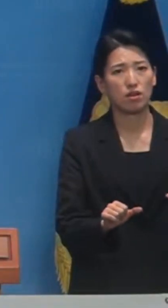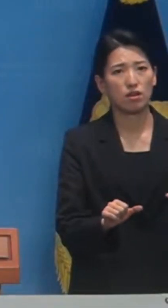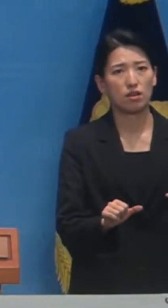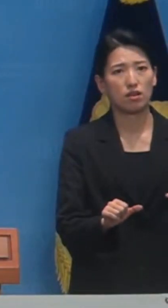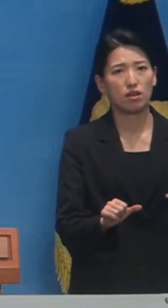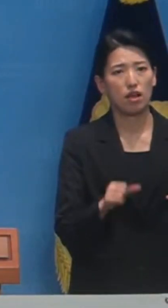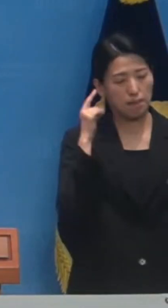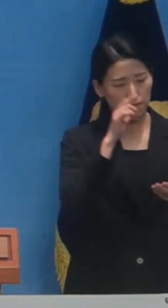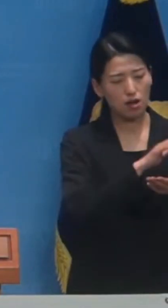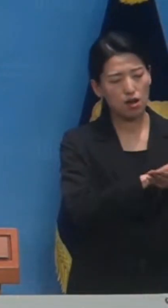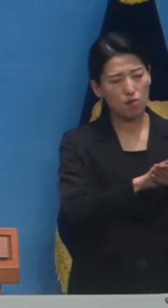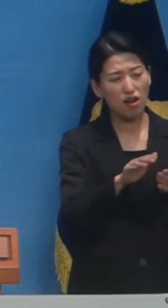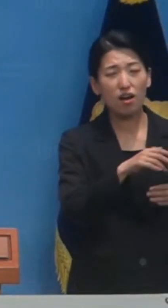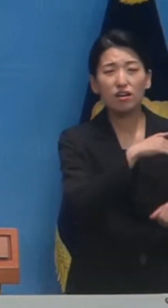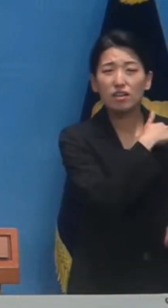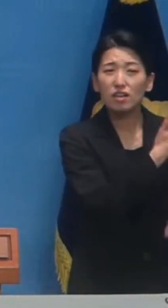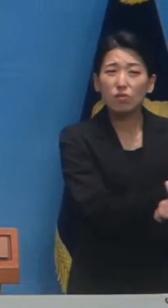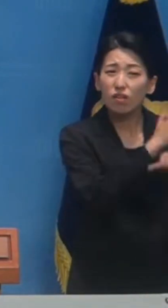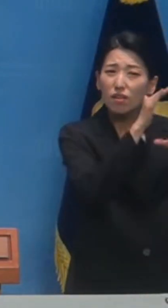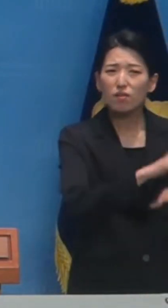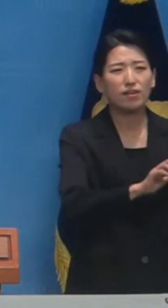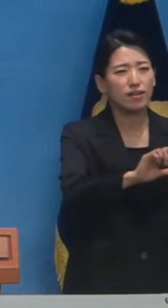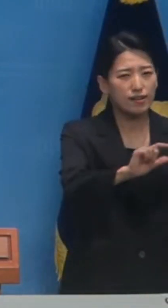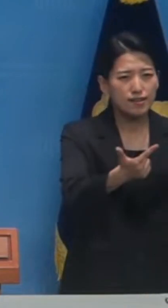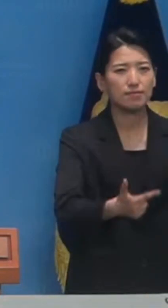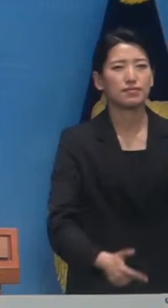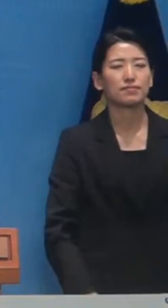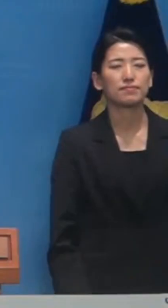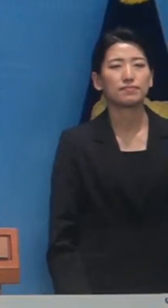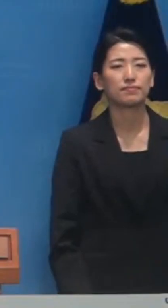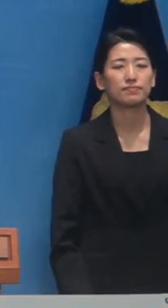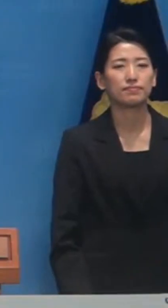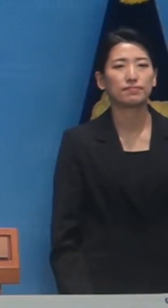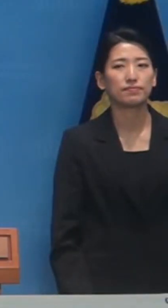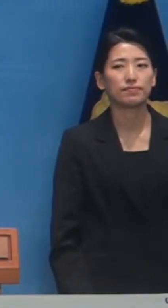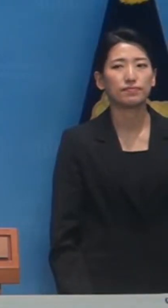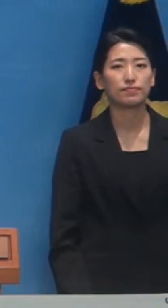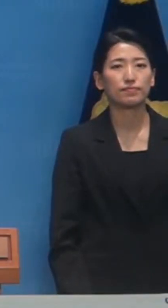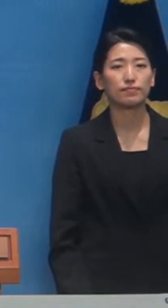이것은 가정을 해체하는 가정 파괴 선언문입니다.